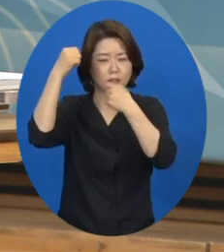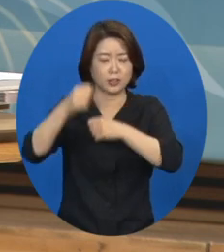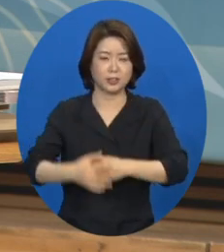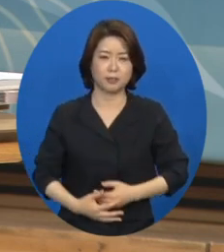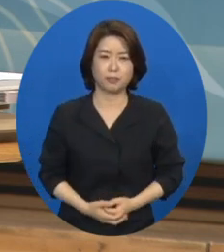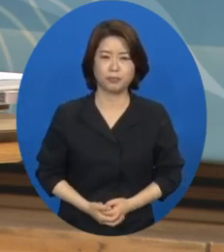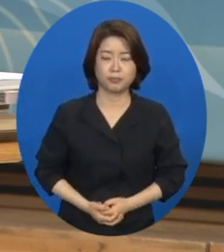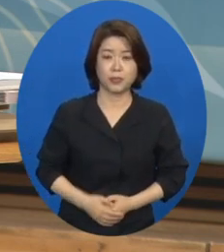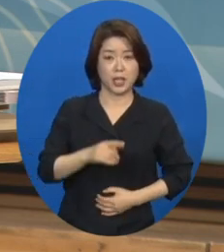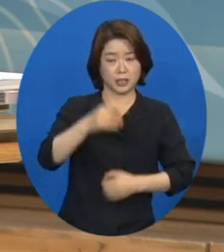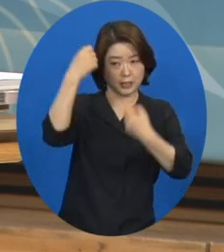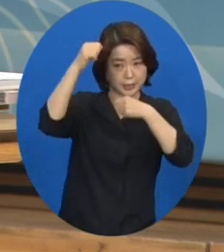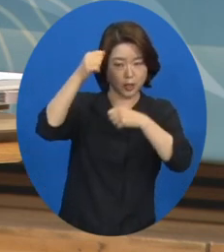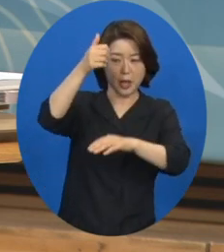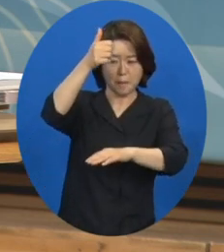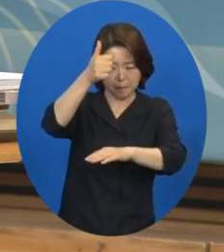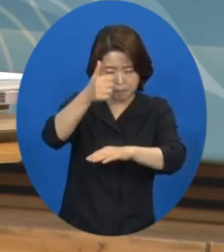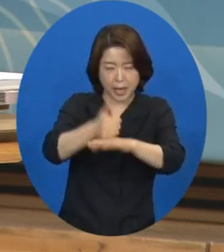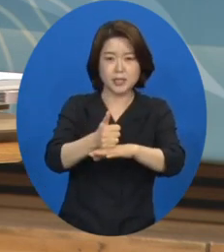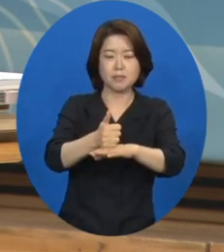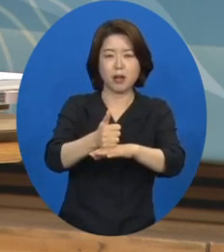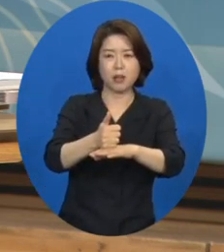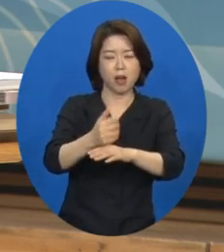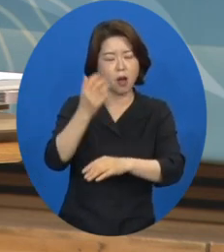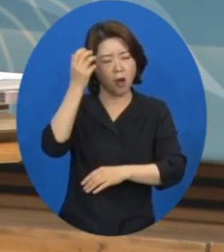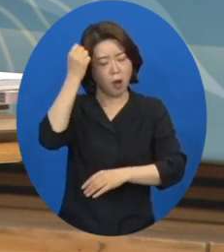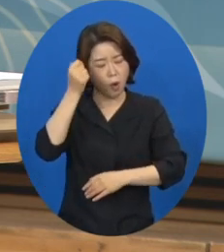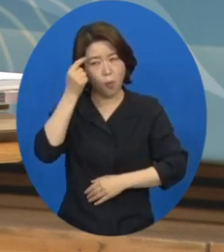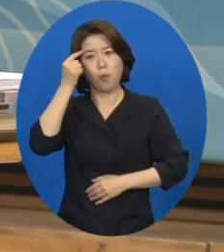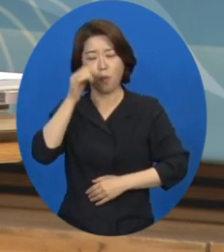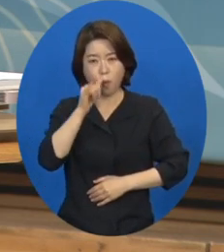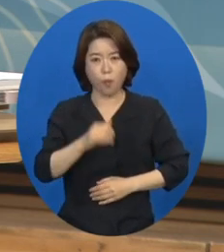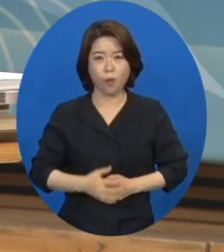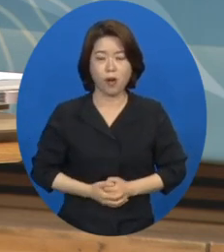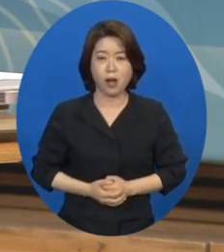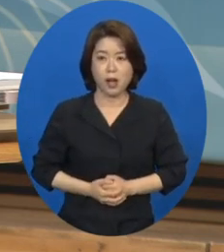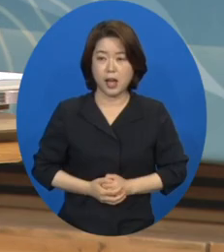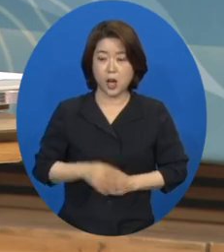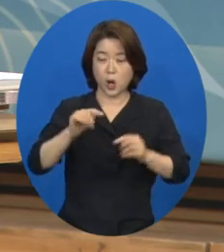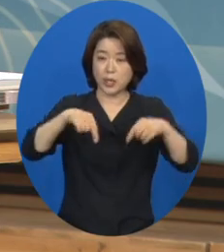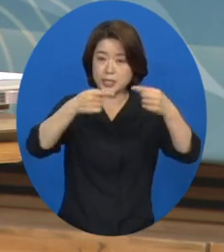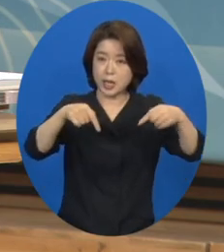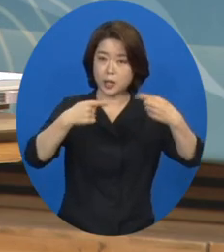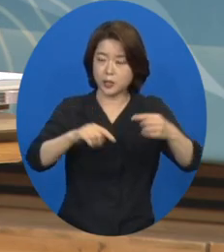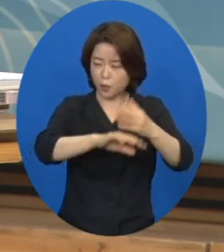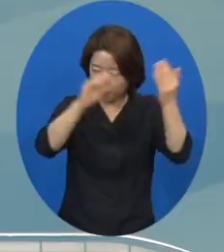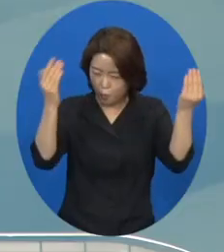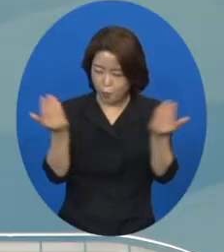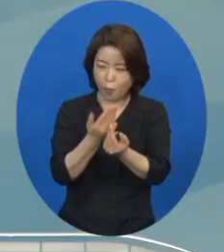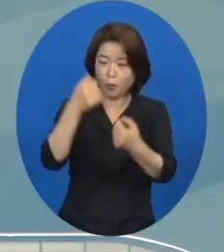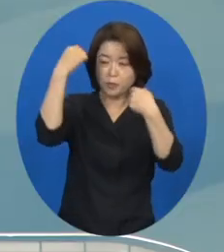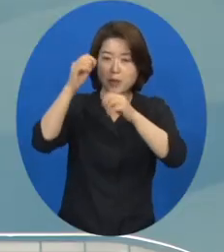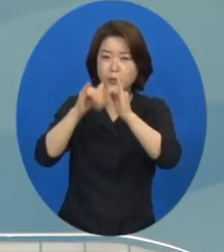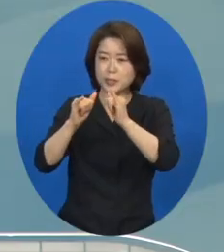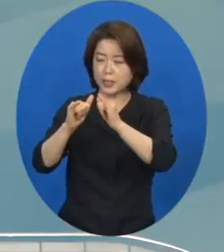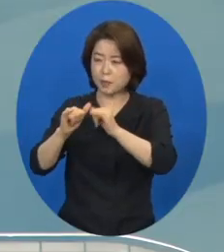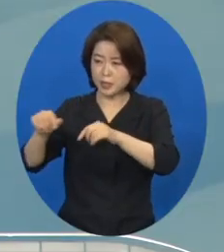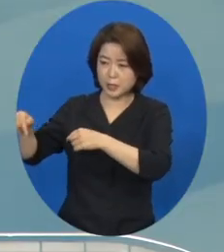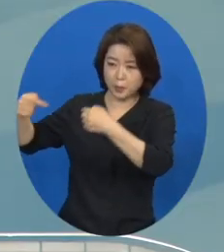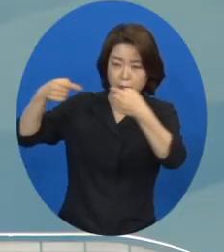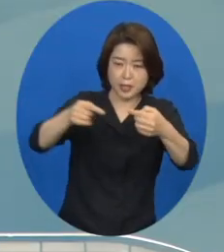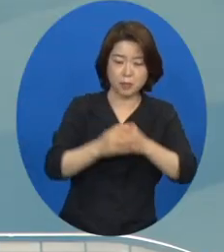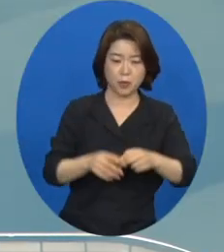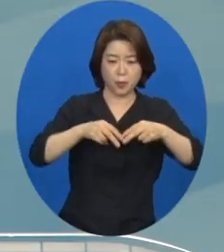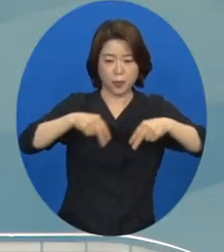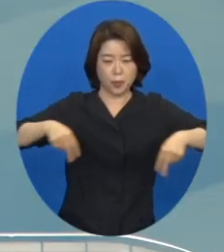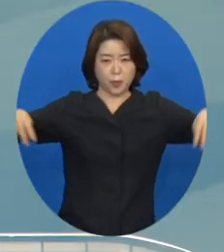그리고는 그 연극의 마지막 부분이 아주 인상적입니다. 출연했던 모든 배우들이 다 나와서 관객들을 향하여